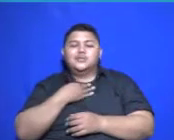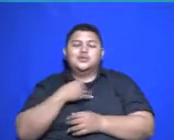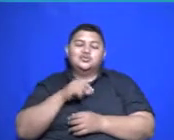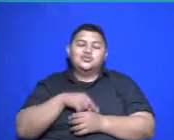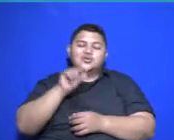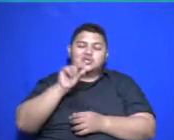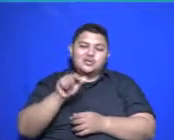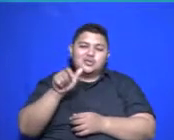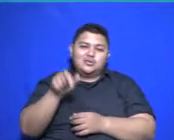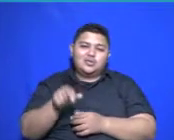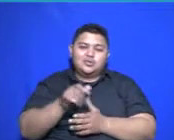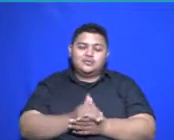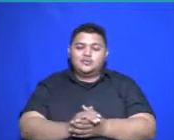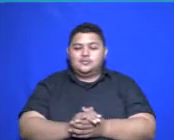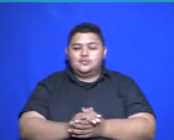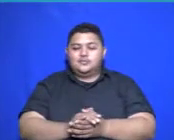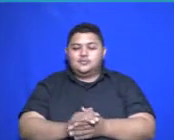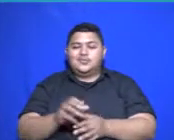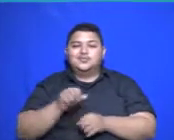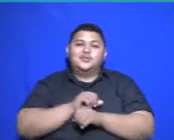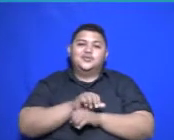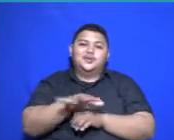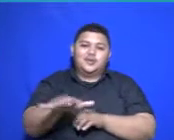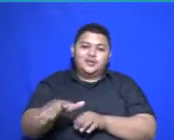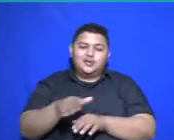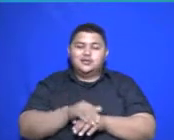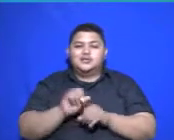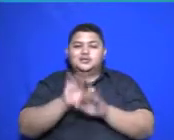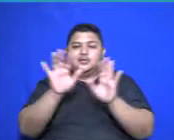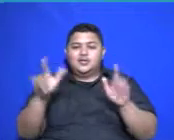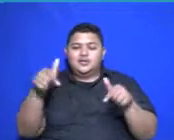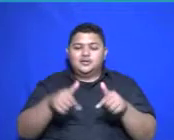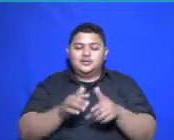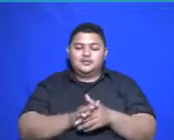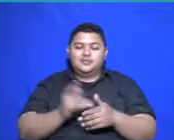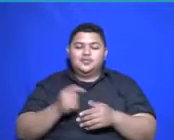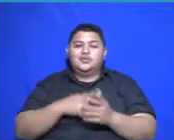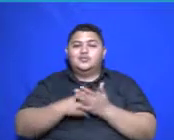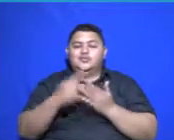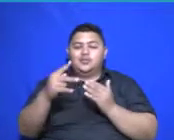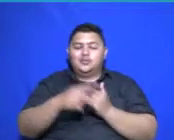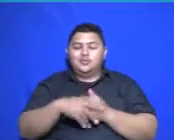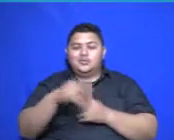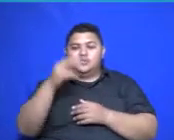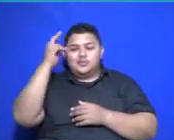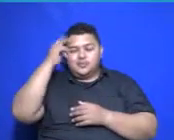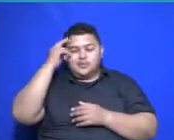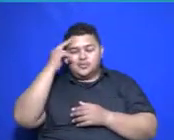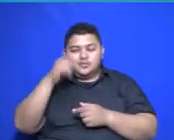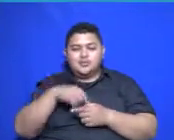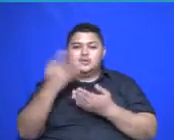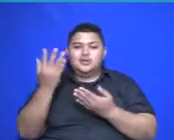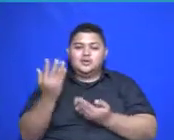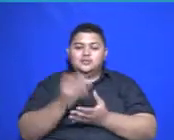orang. Jadi dengan pemerataan kesejahteraan ini, dengan banyak program-program pemerintah, kita